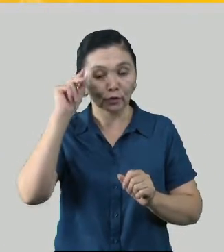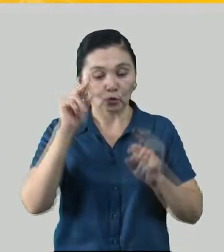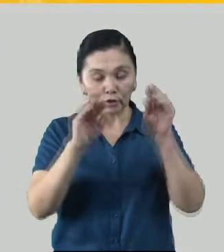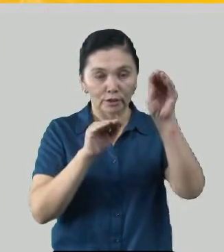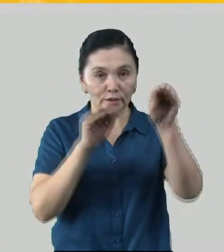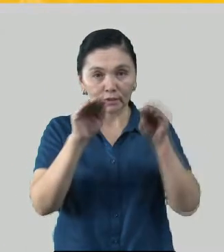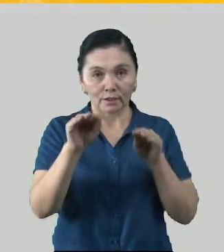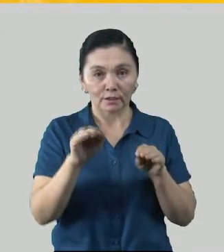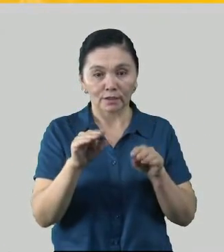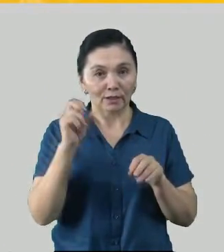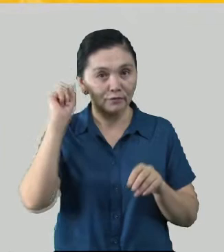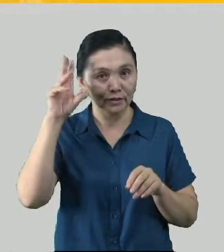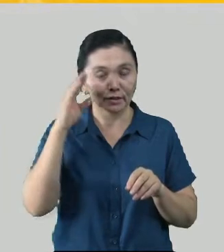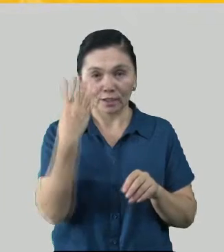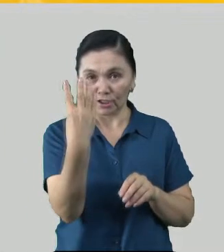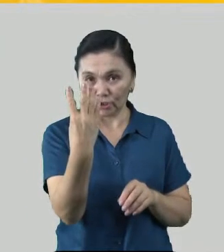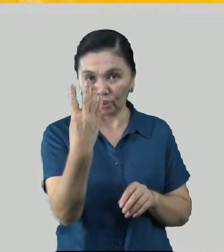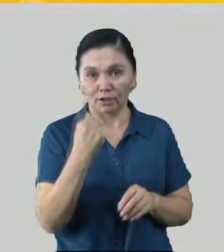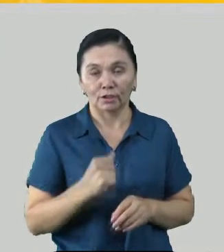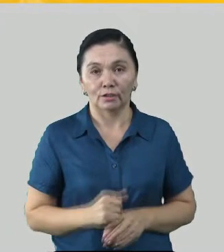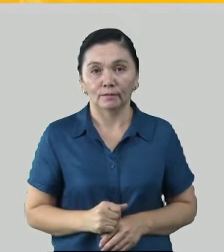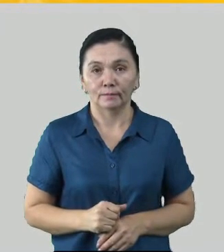состав числа 4.